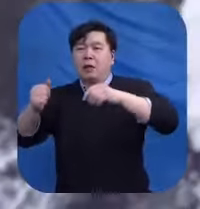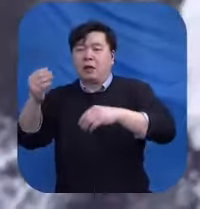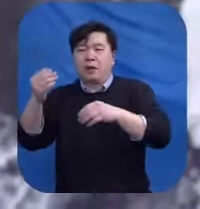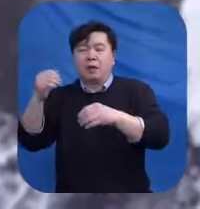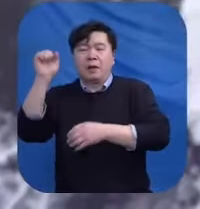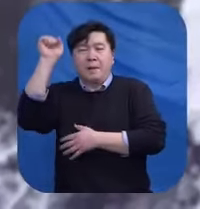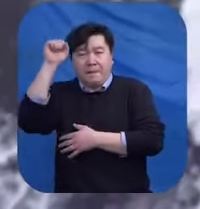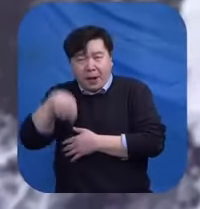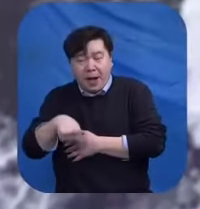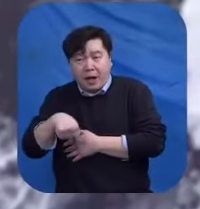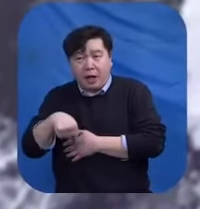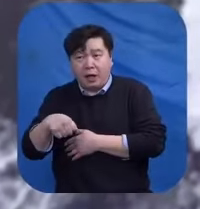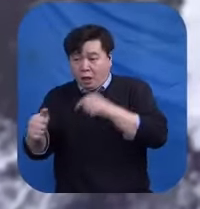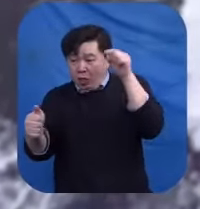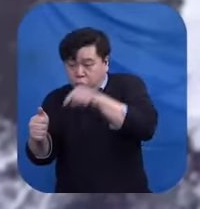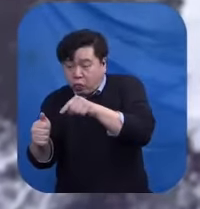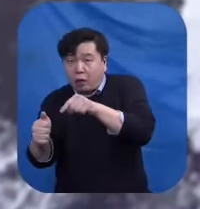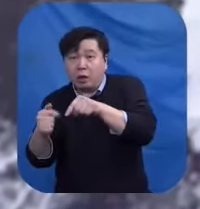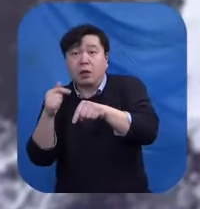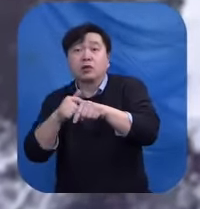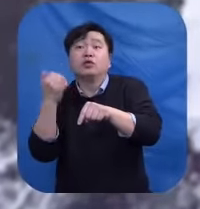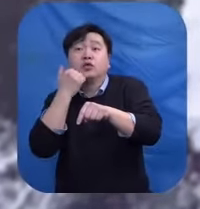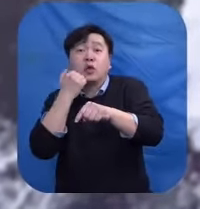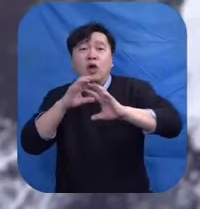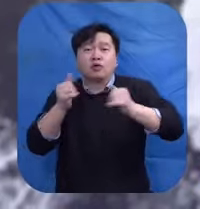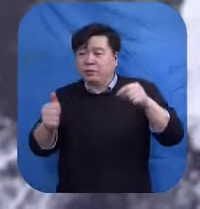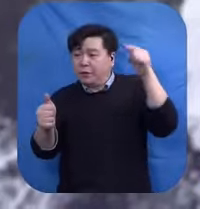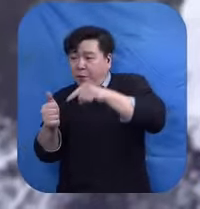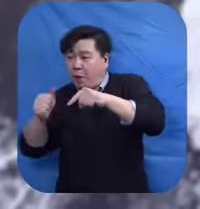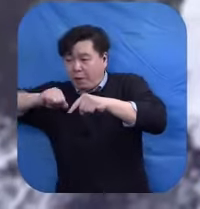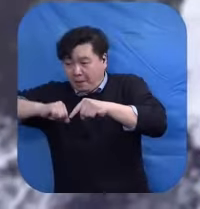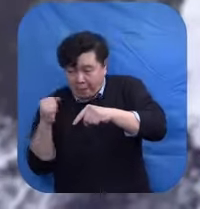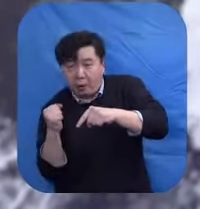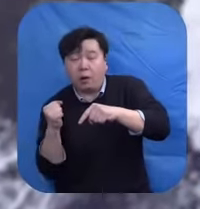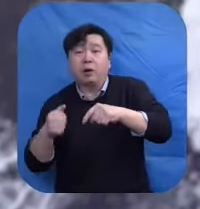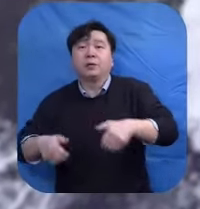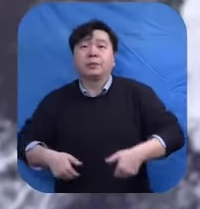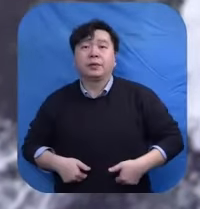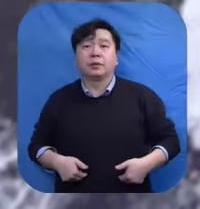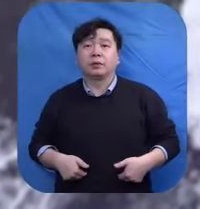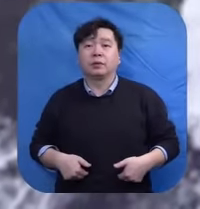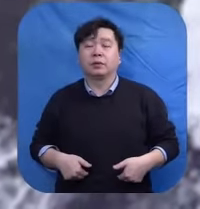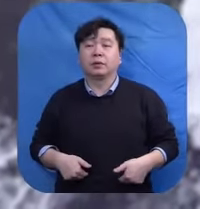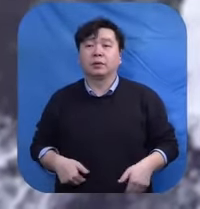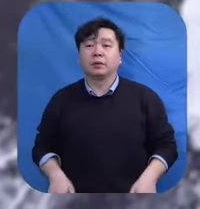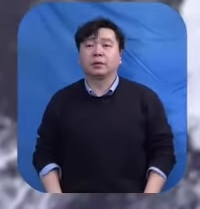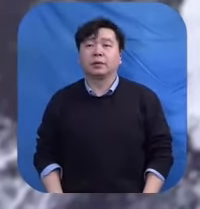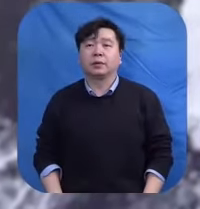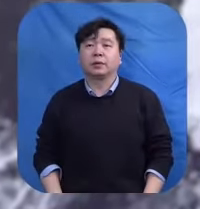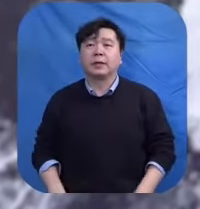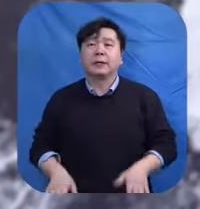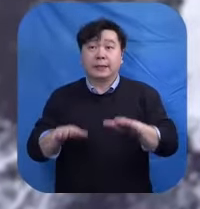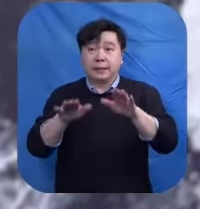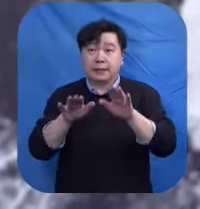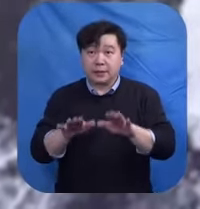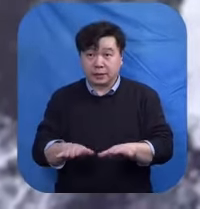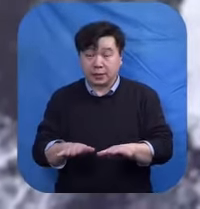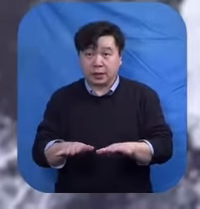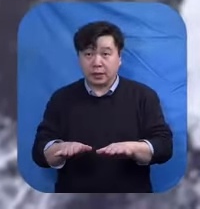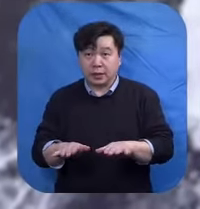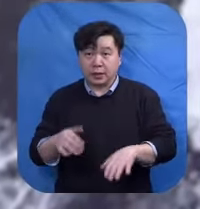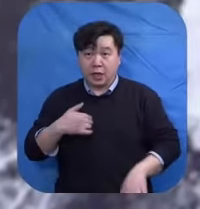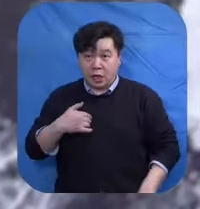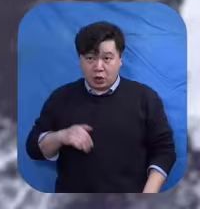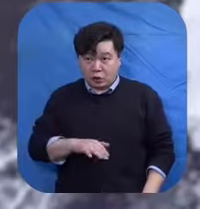바로 우리 국민이죠. 네, 지금이라도